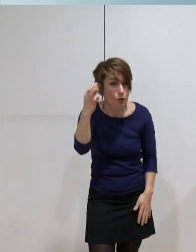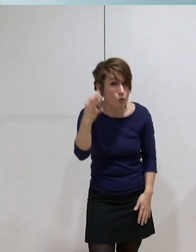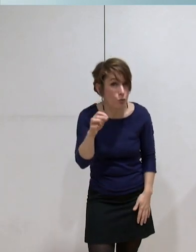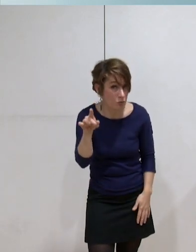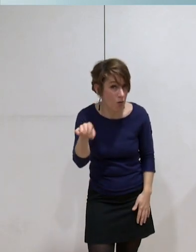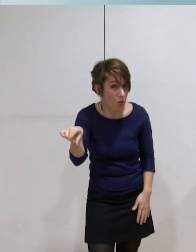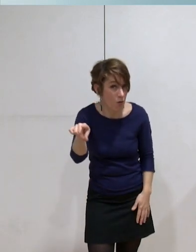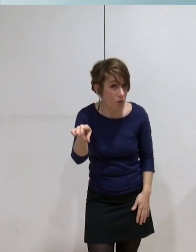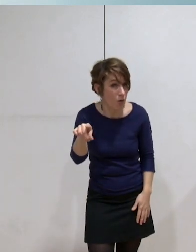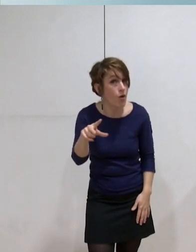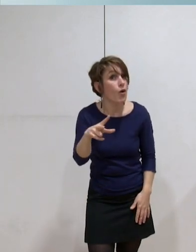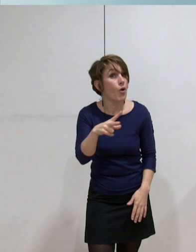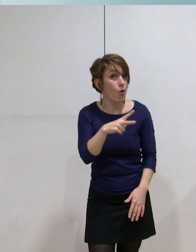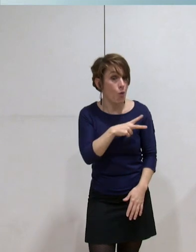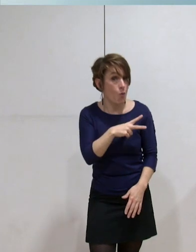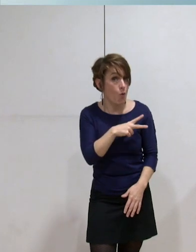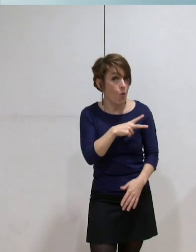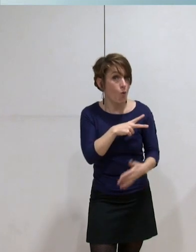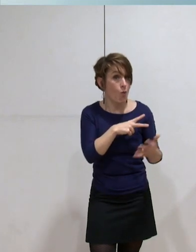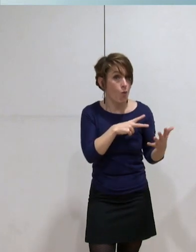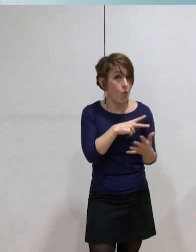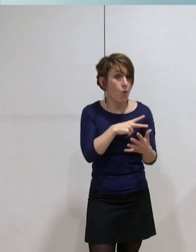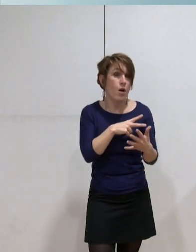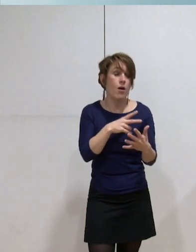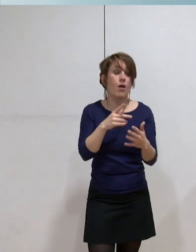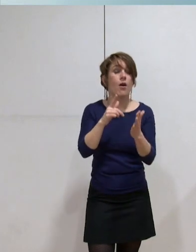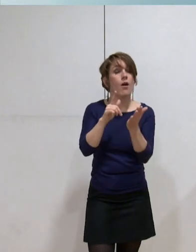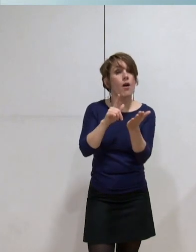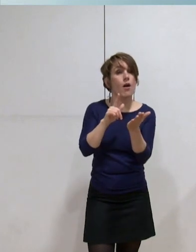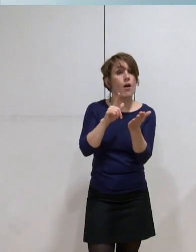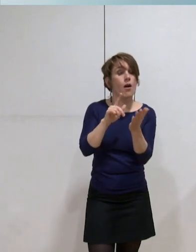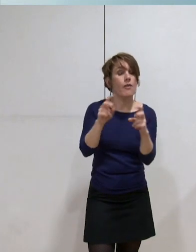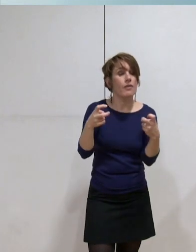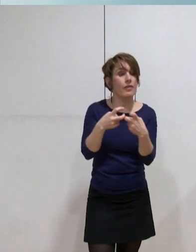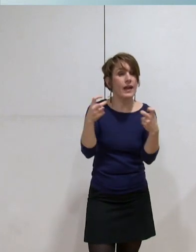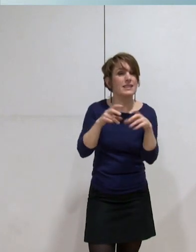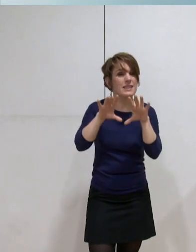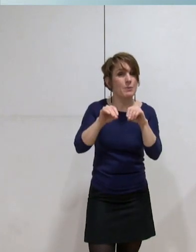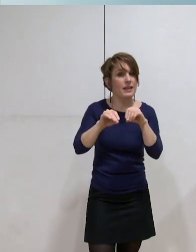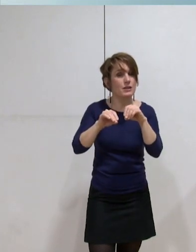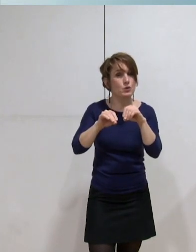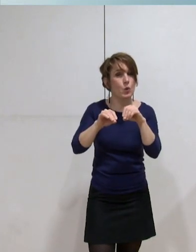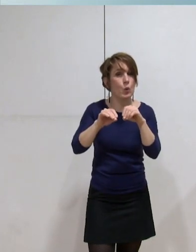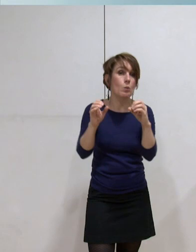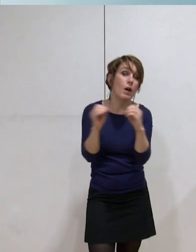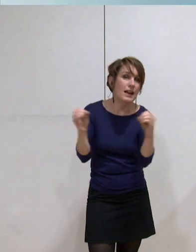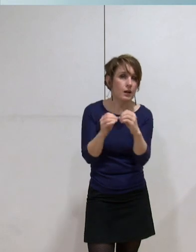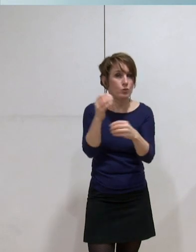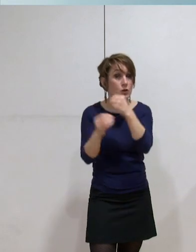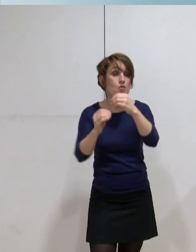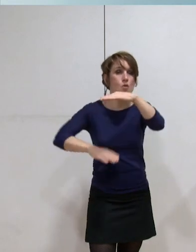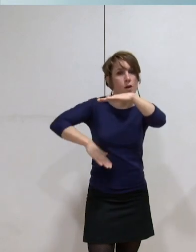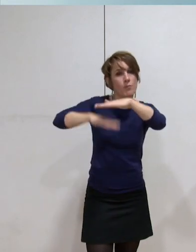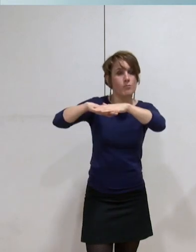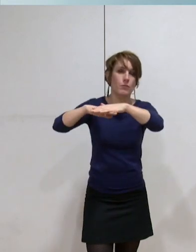bénéficie d'une exonération ou d'un plafonnement de la taxe d'habitation en raison de